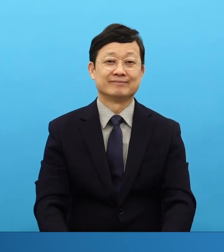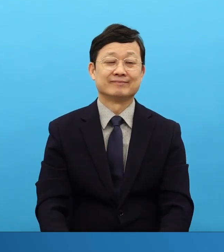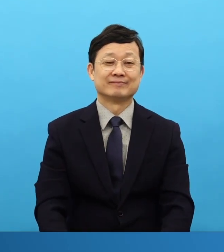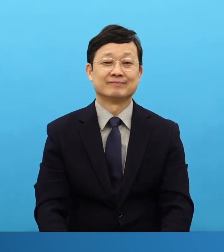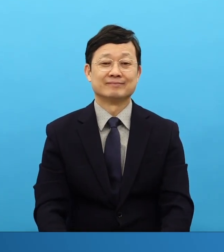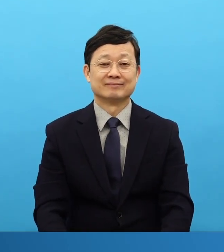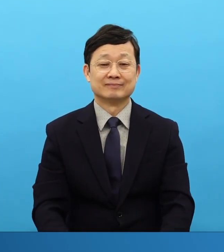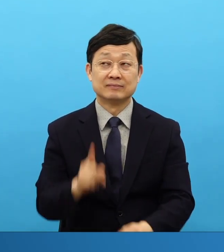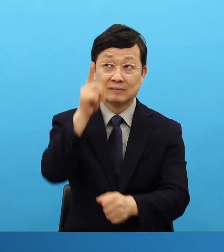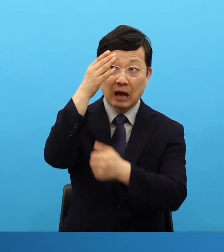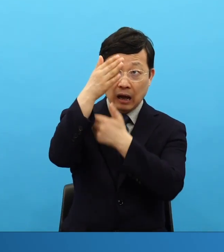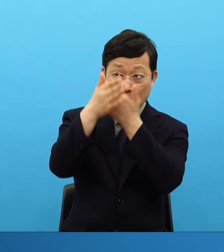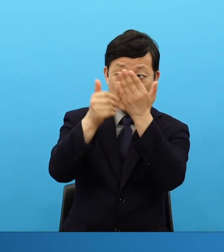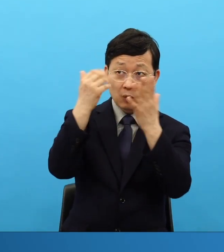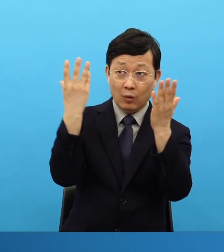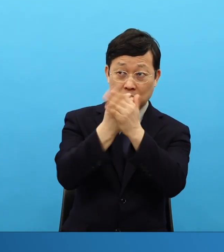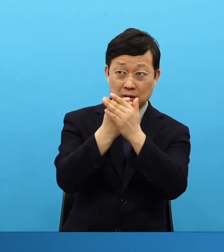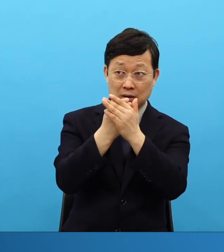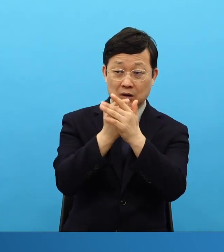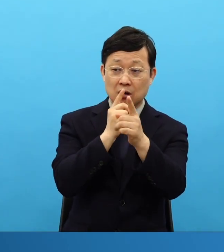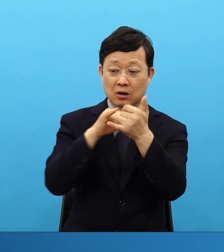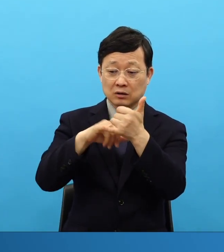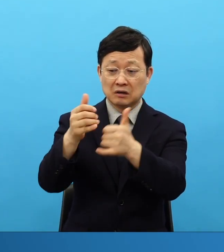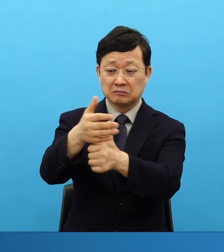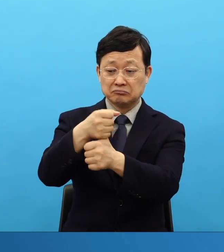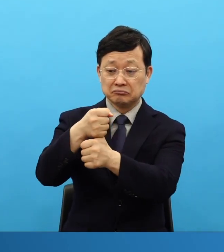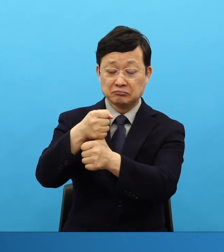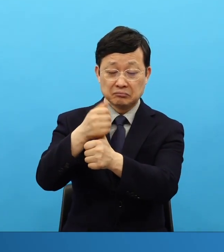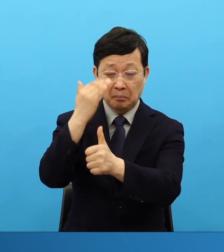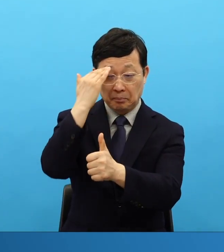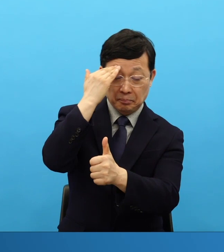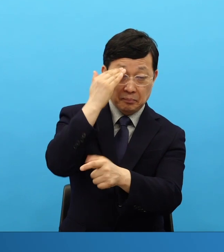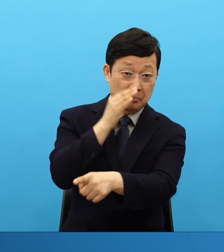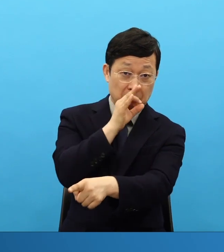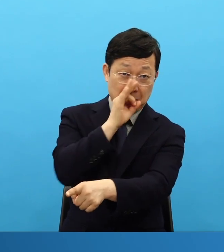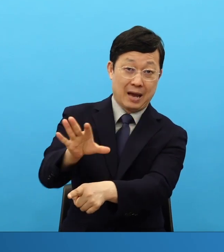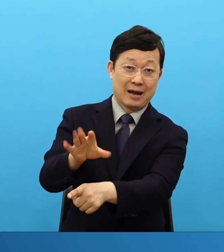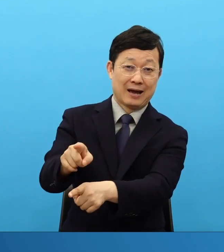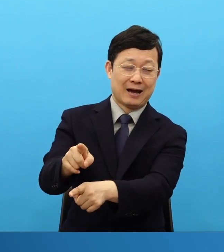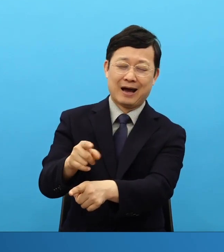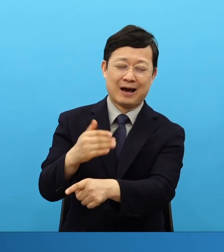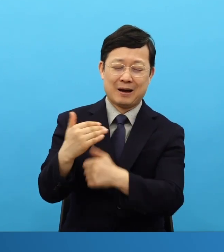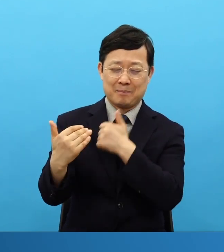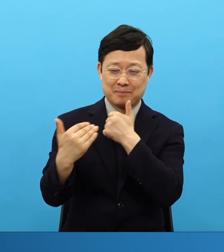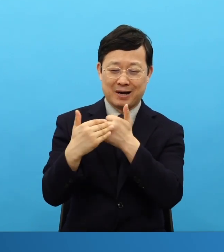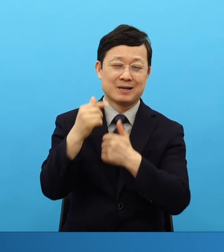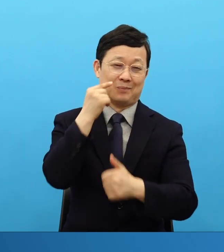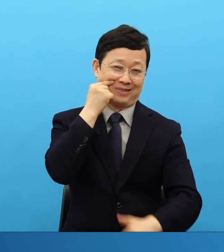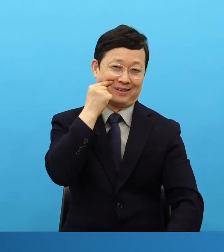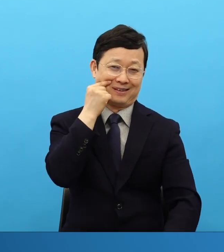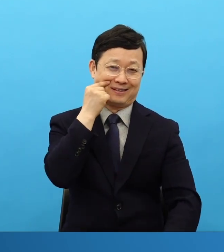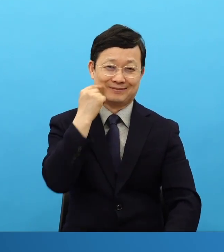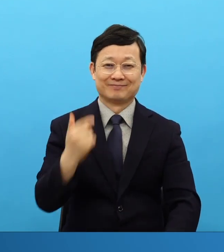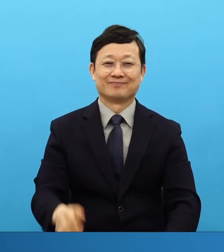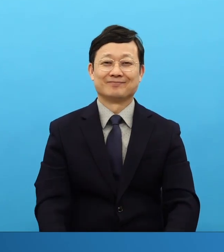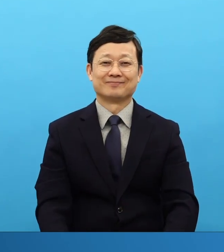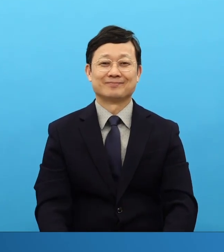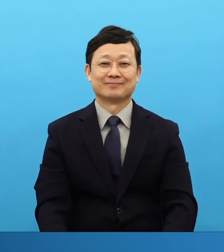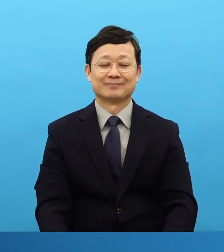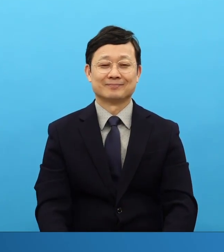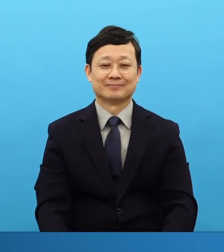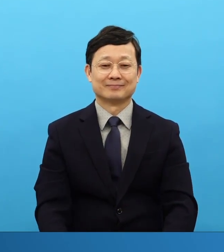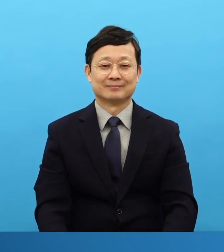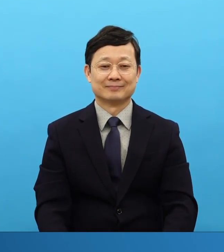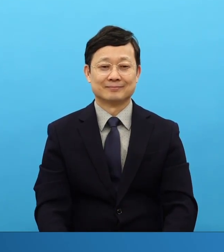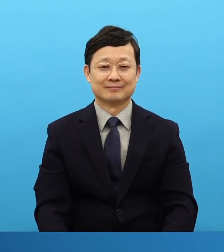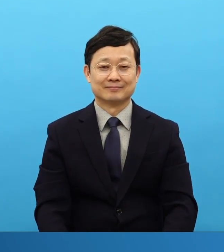them. 하나님의 절대 은약 막을 수 없습니다. It's because the absolute sovereignty of God cannot be blocked. 자, 그러면 여기서